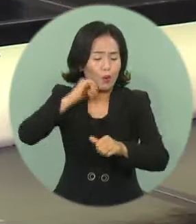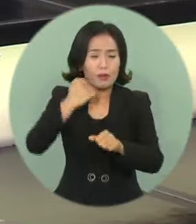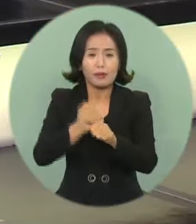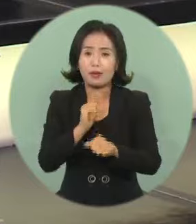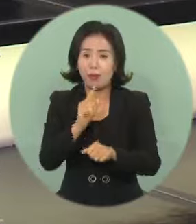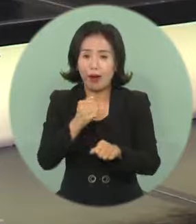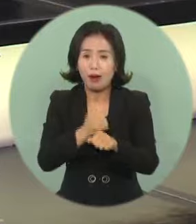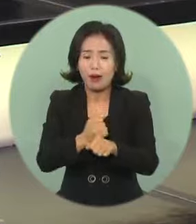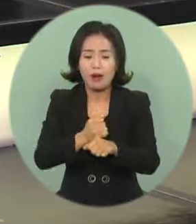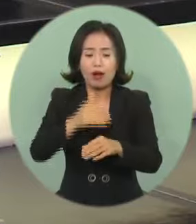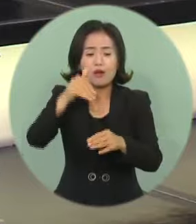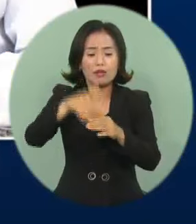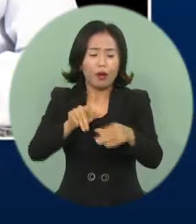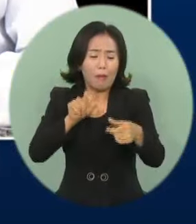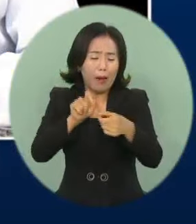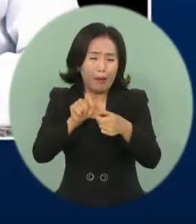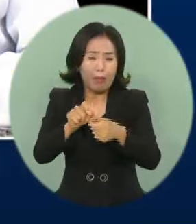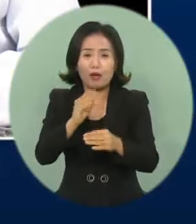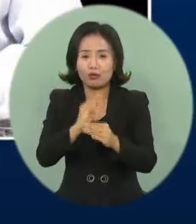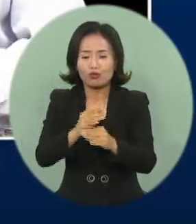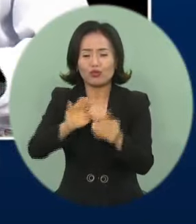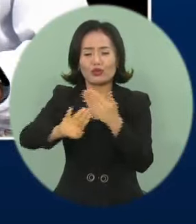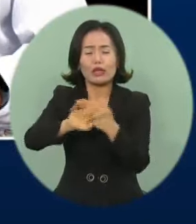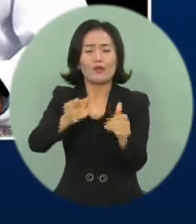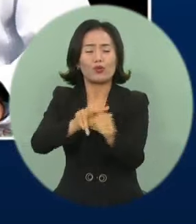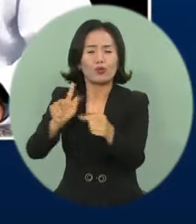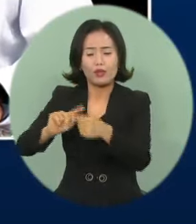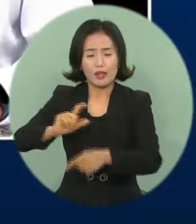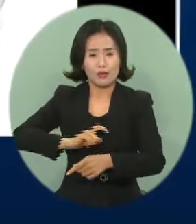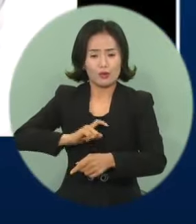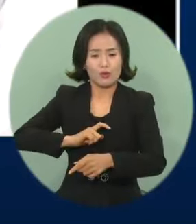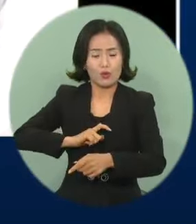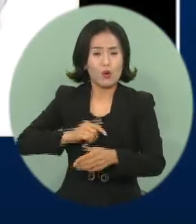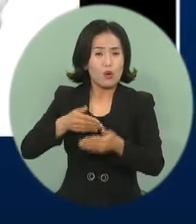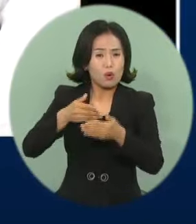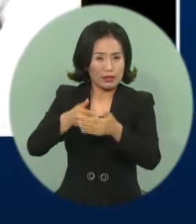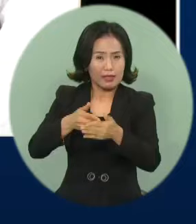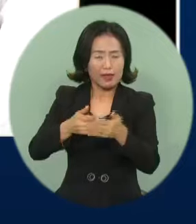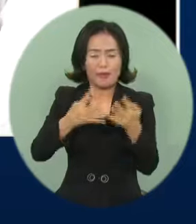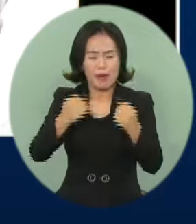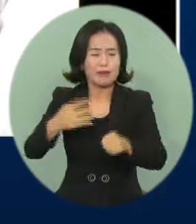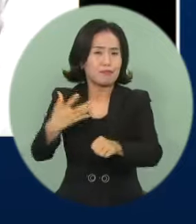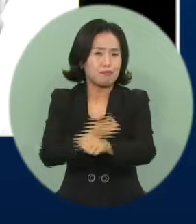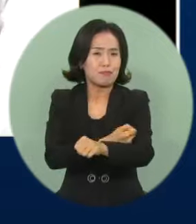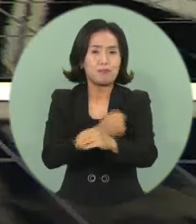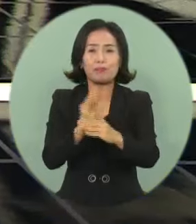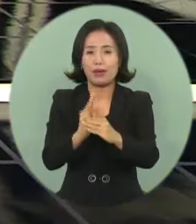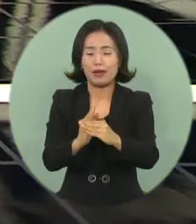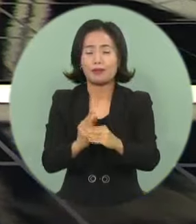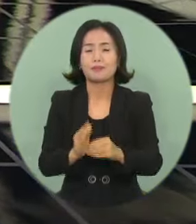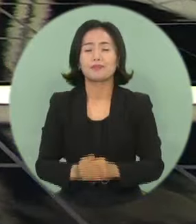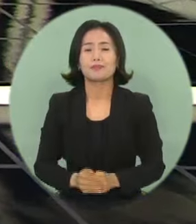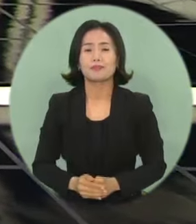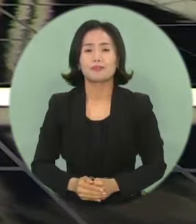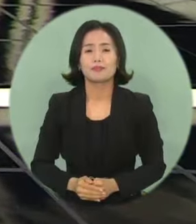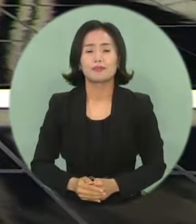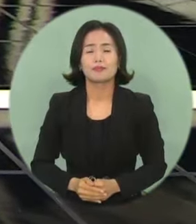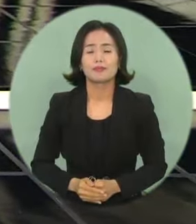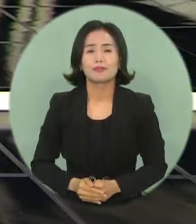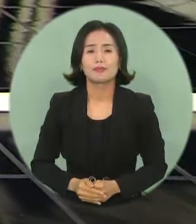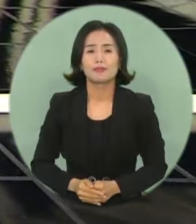선거가 막바지로 흘러가면서 상대 후보를 향한 의혹 제기와 공방이 갈수록 거세지고 있습니다. MBC